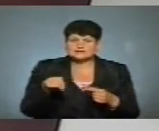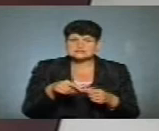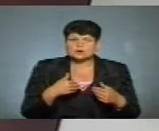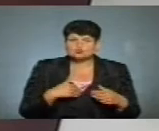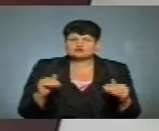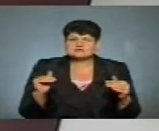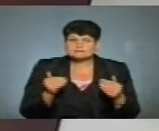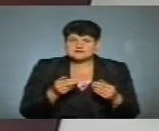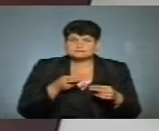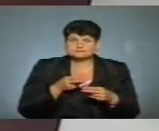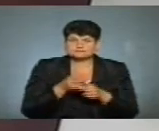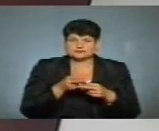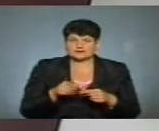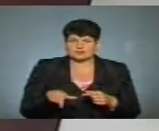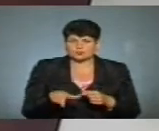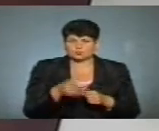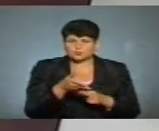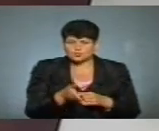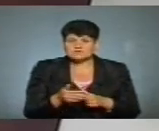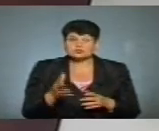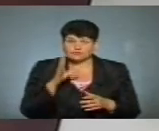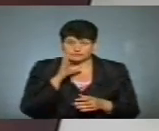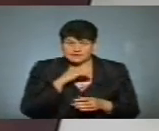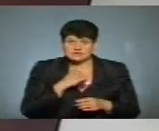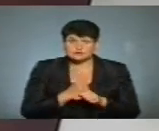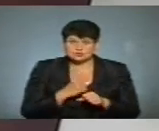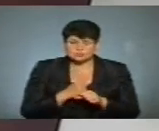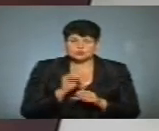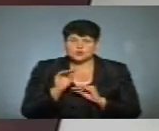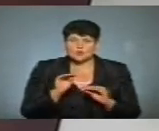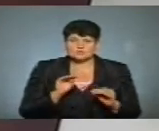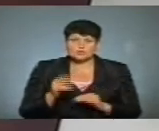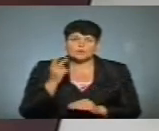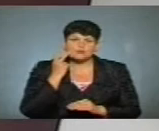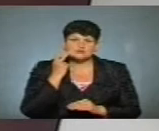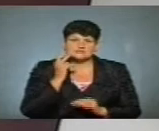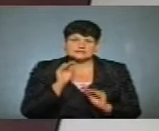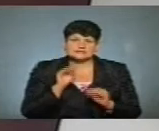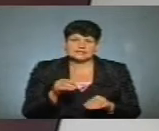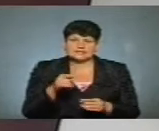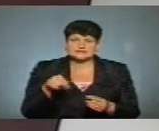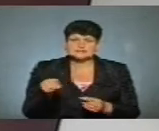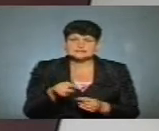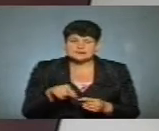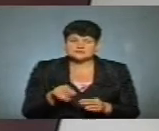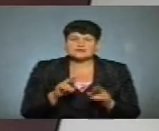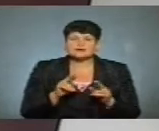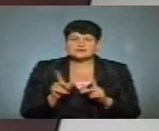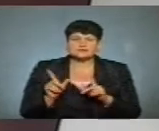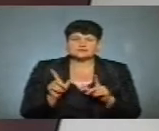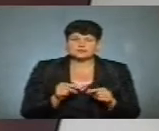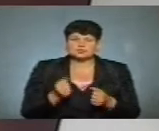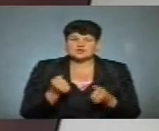цій ділянці дороги. Якщо вдасться це зробити, каже Олег Вітик, тоді облаштують постійне кільце. Як рухаються автомобілі